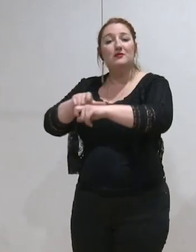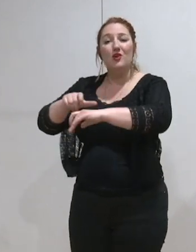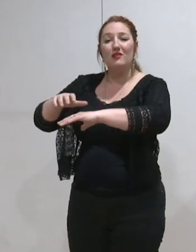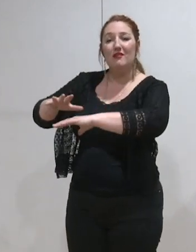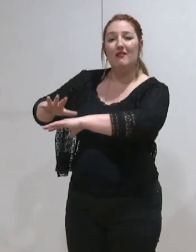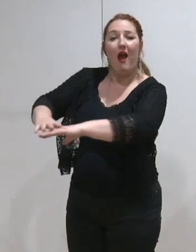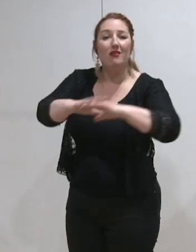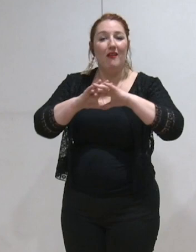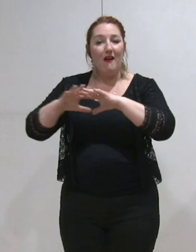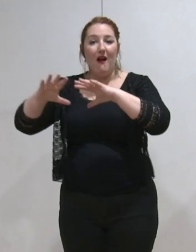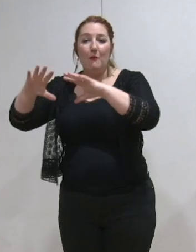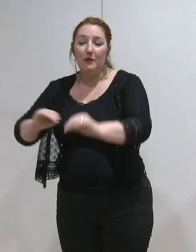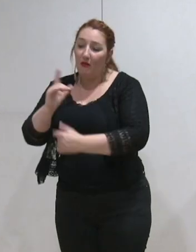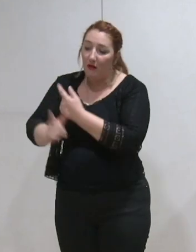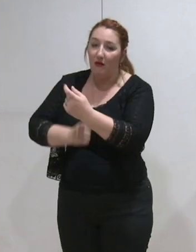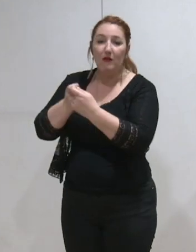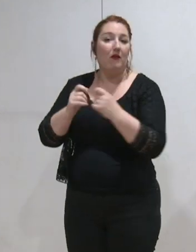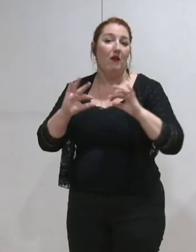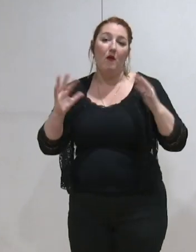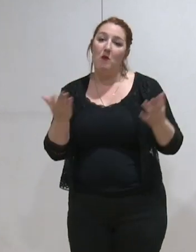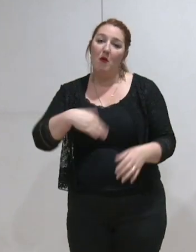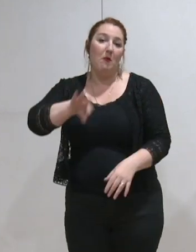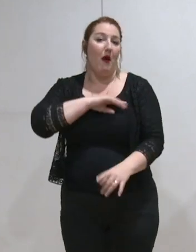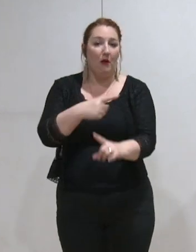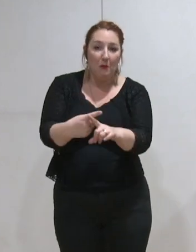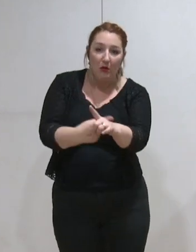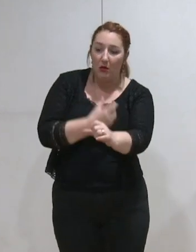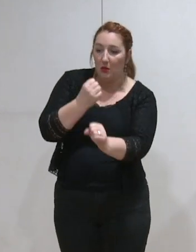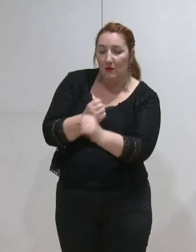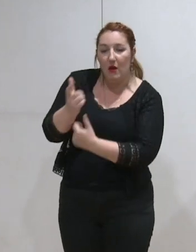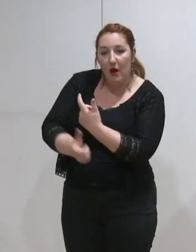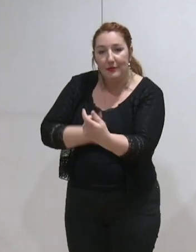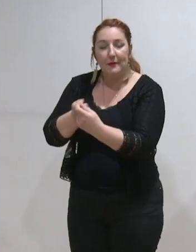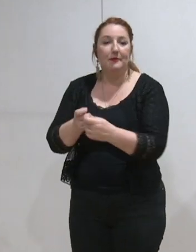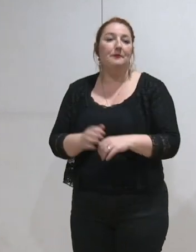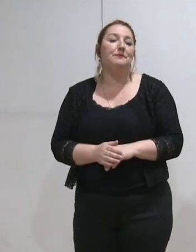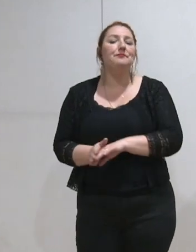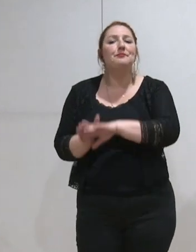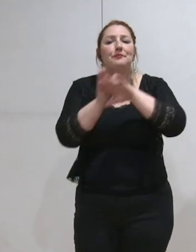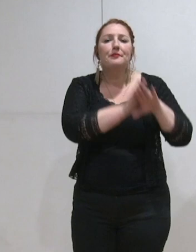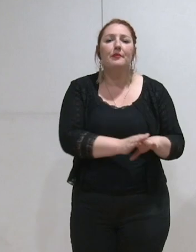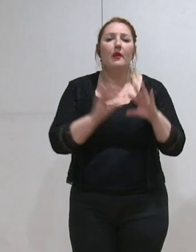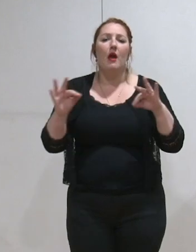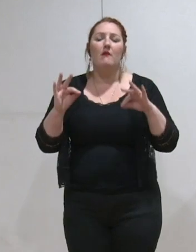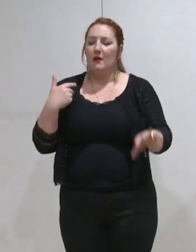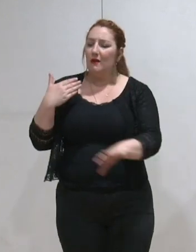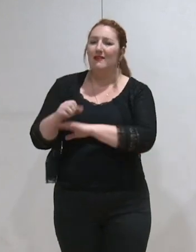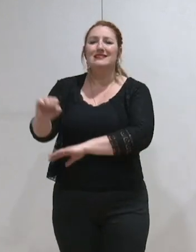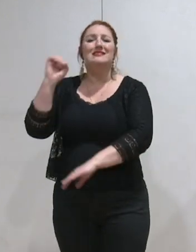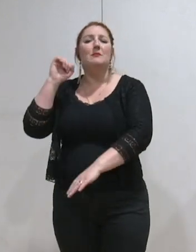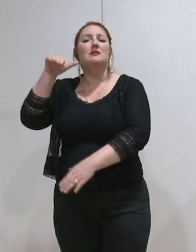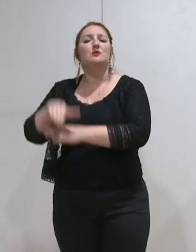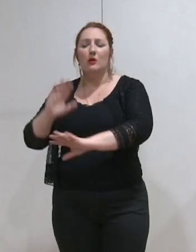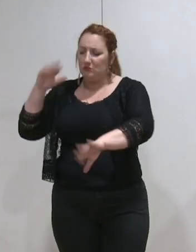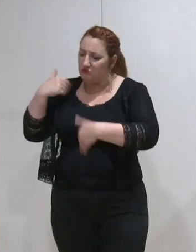toute la ville sur les actions maintenant coordonnées par la ville depuis ce samedi soir il y a